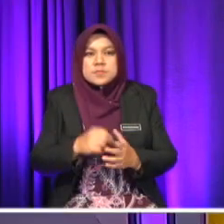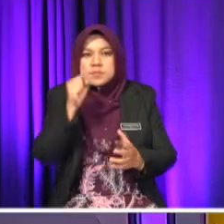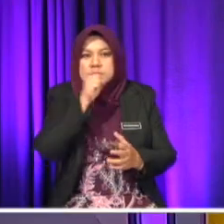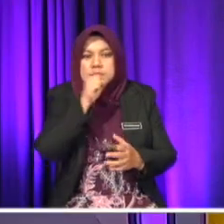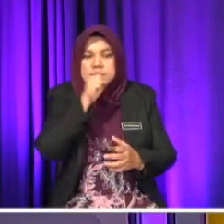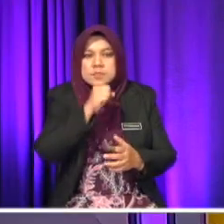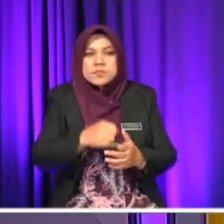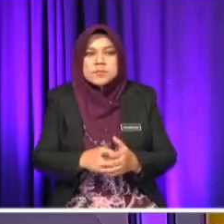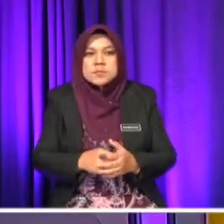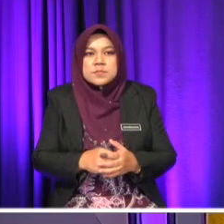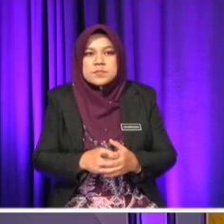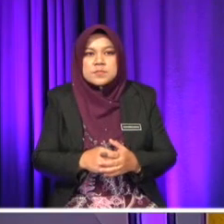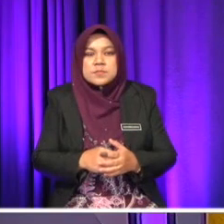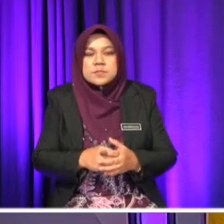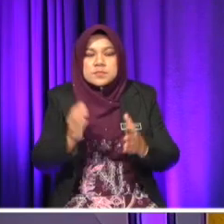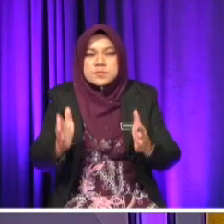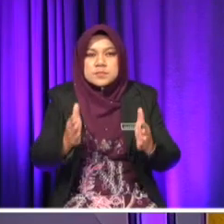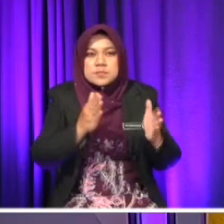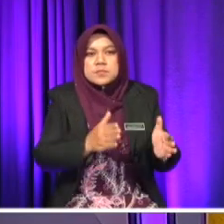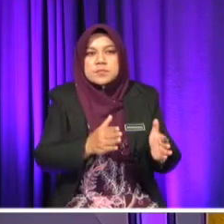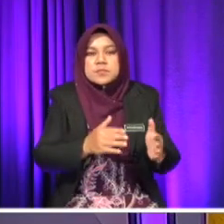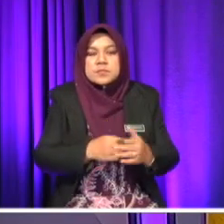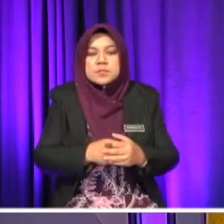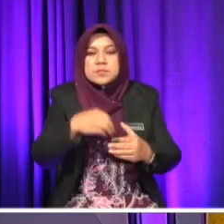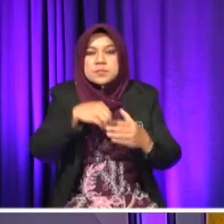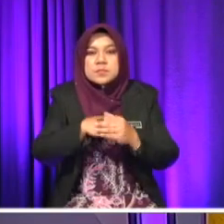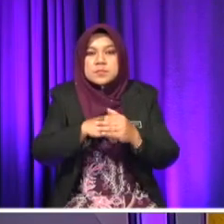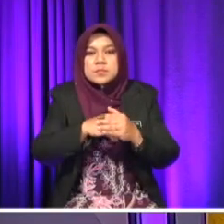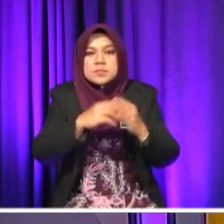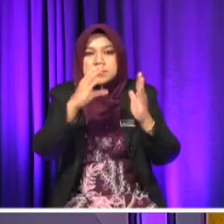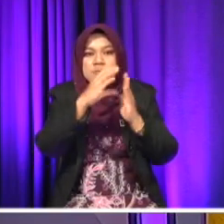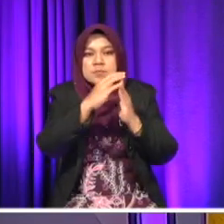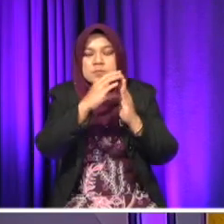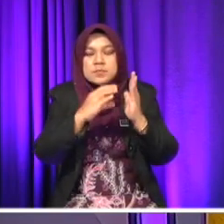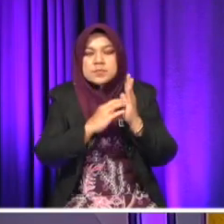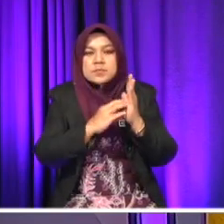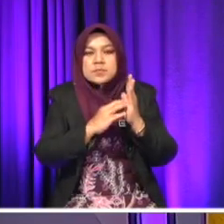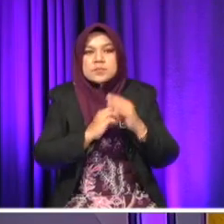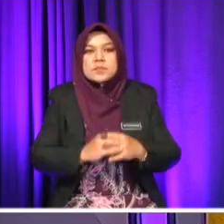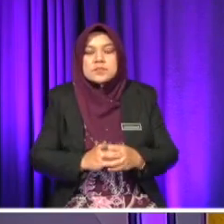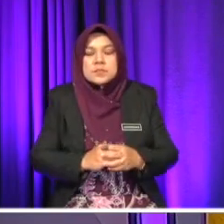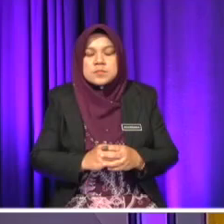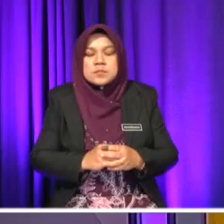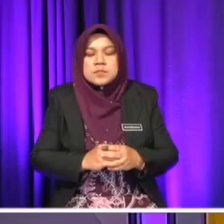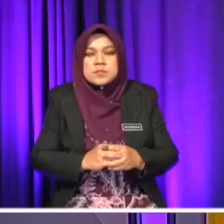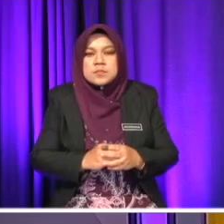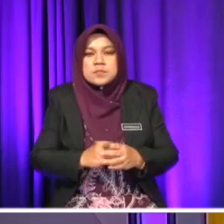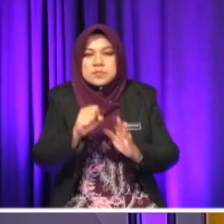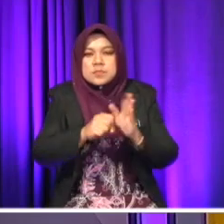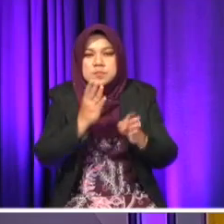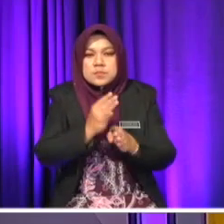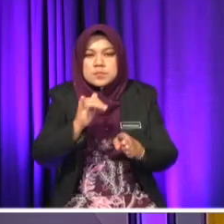kemudian dia disusun dalam satu rangkap tuh dua baris 2 baris dan sebenarnya